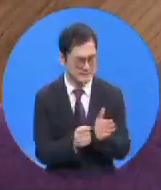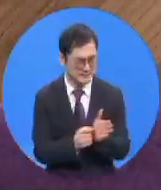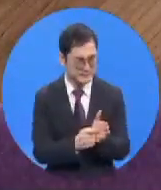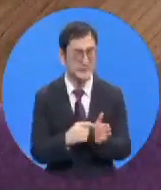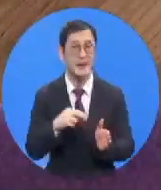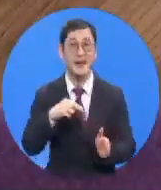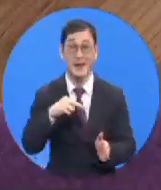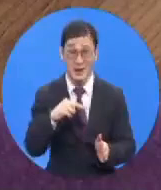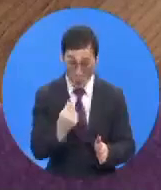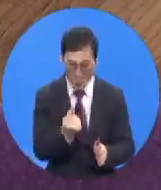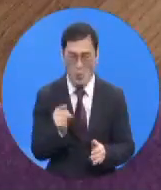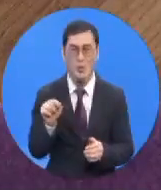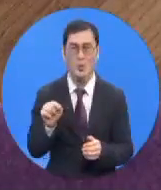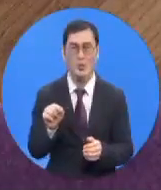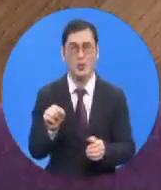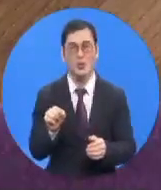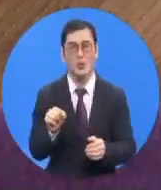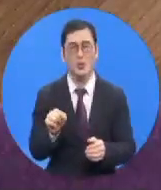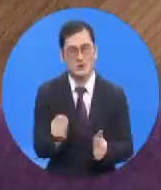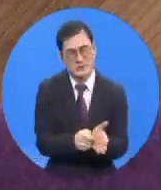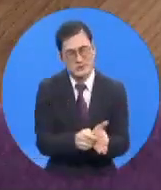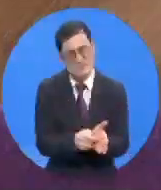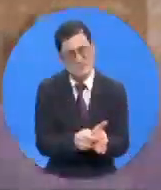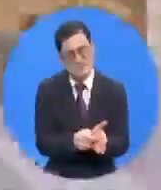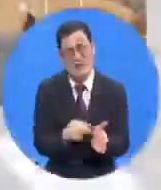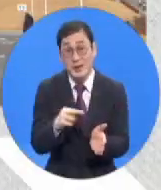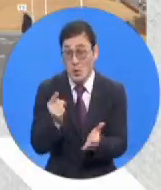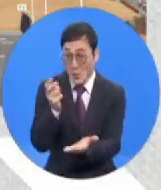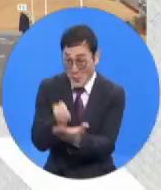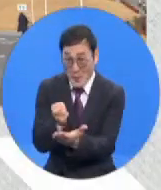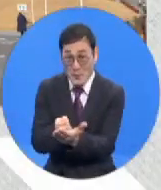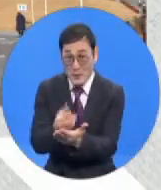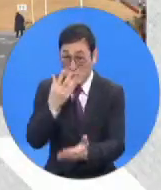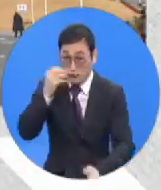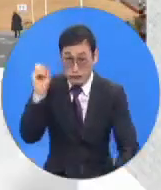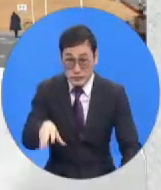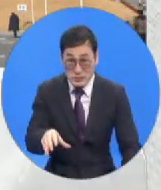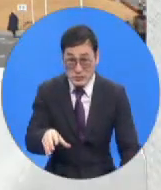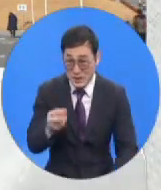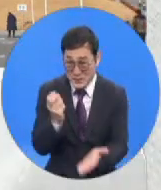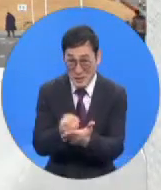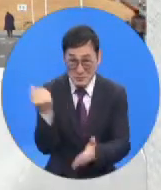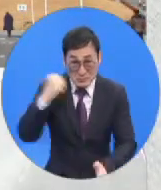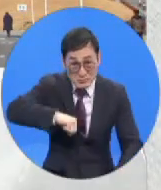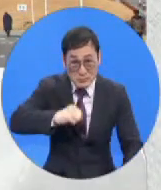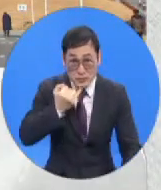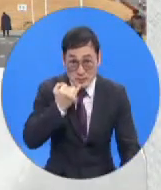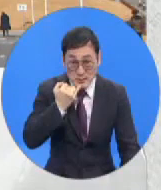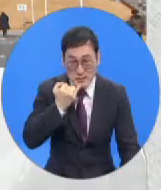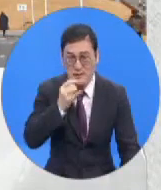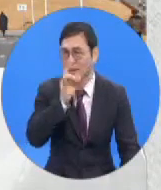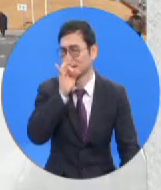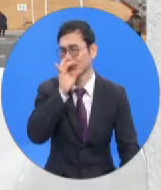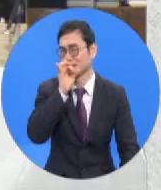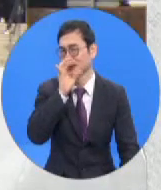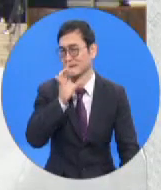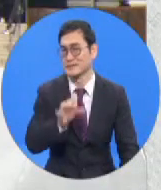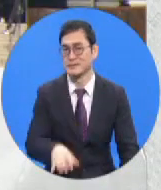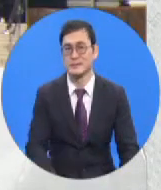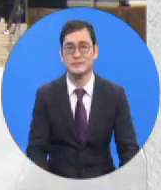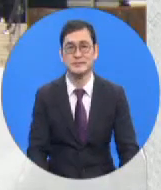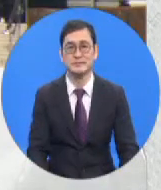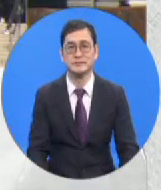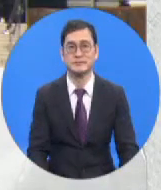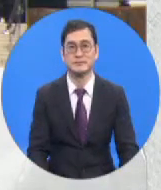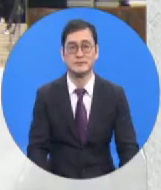지키라고 있는 게 절차 규정인 거거든요. 그다음에 사실은 저는 출입국관리법에 관심이 좀 많이 있었어요. 왜냐하면